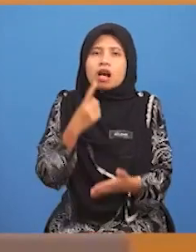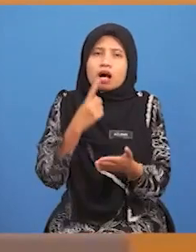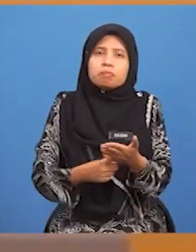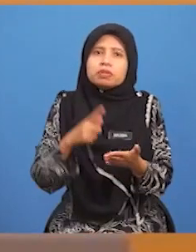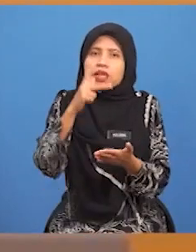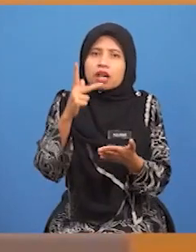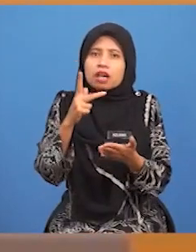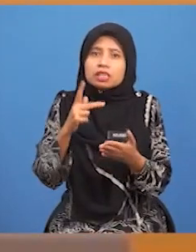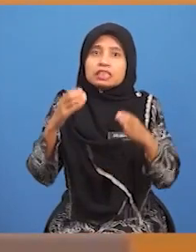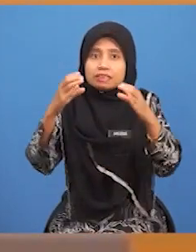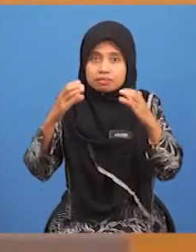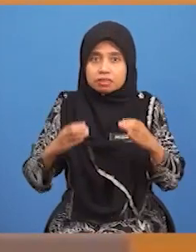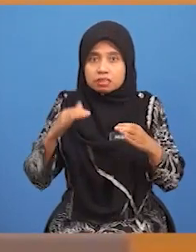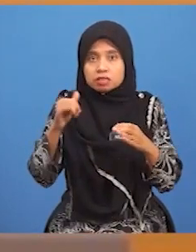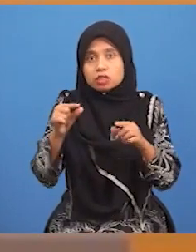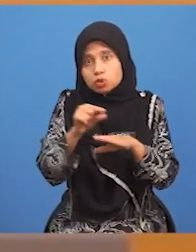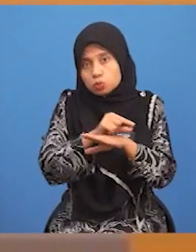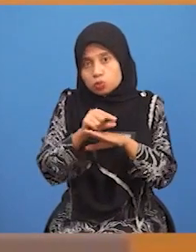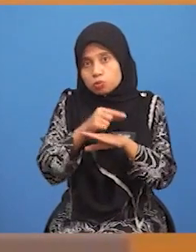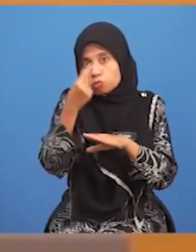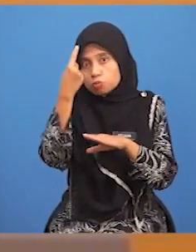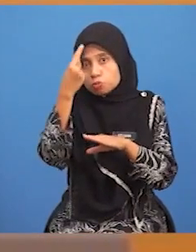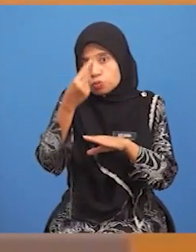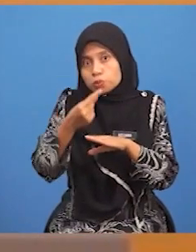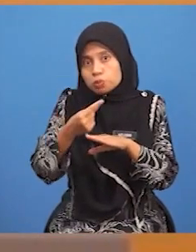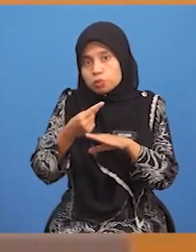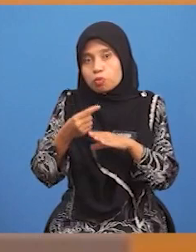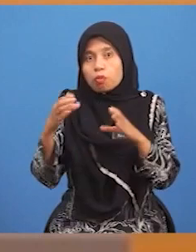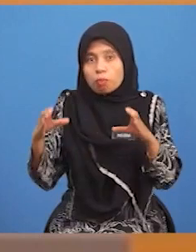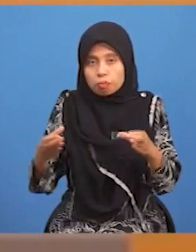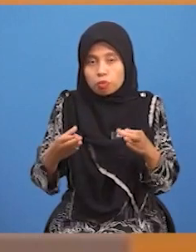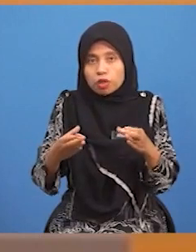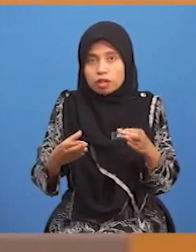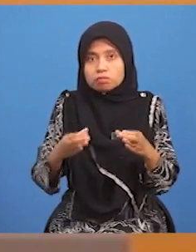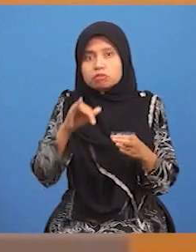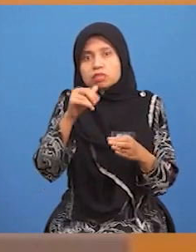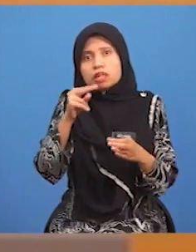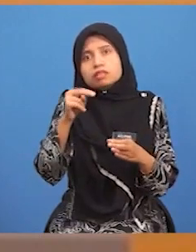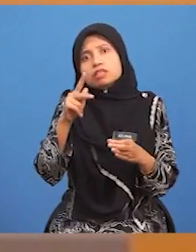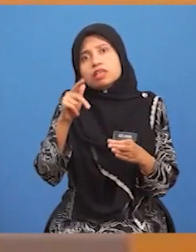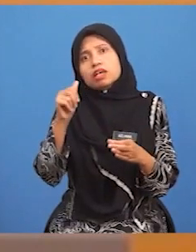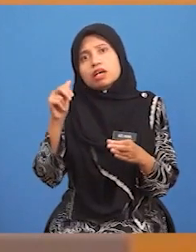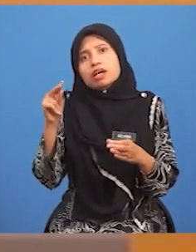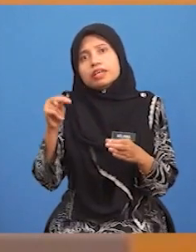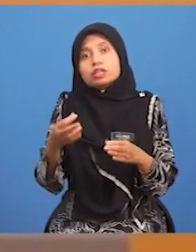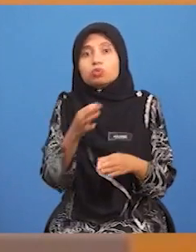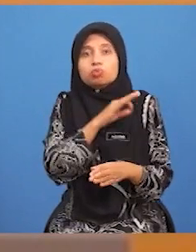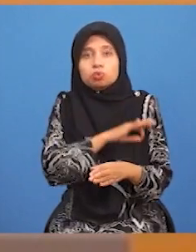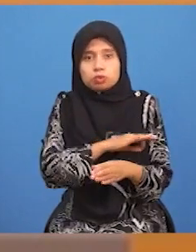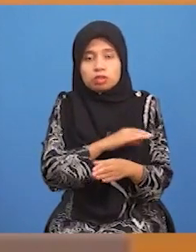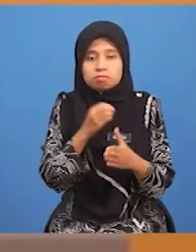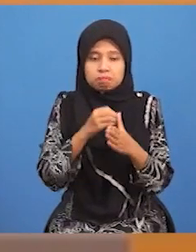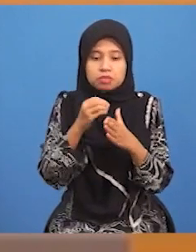Apakah kaedah yang digunakan untuk membuat jangkaan keuntungan pada setiap jualan atau